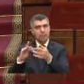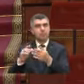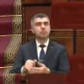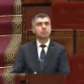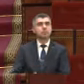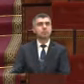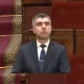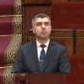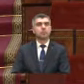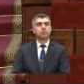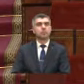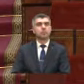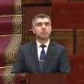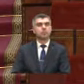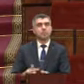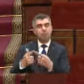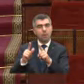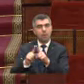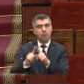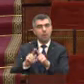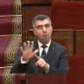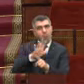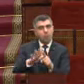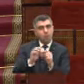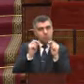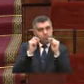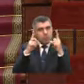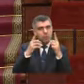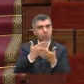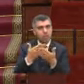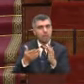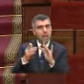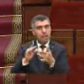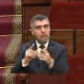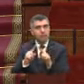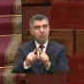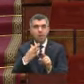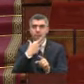انه كاين وعي بانه الرقمنه تسهل